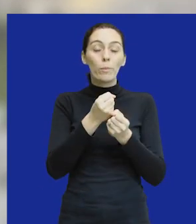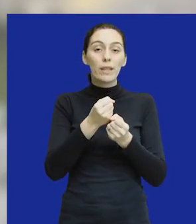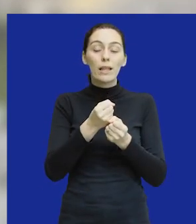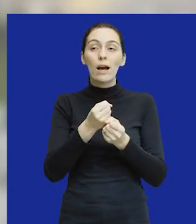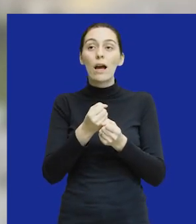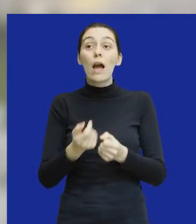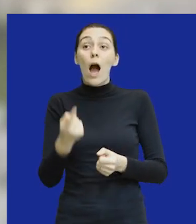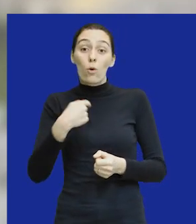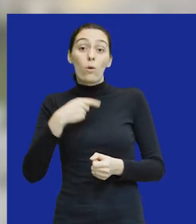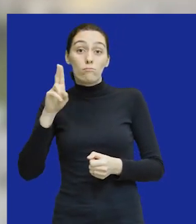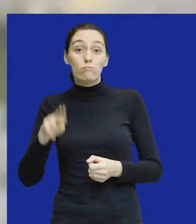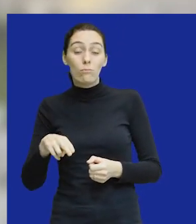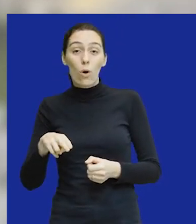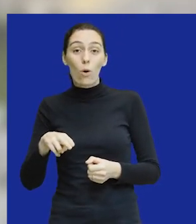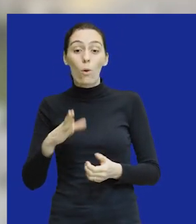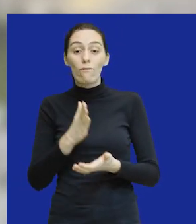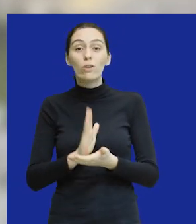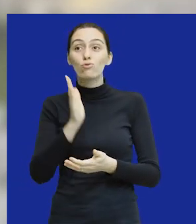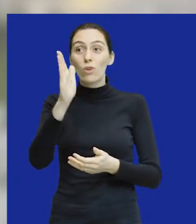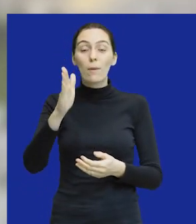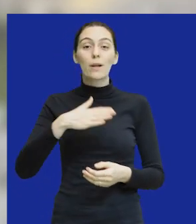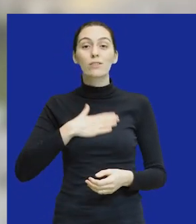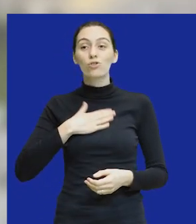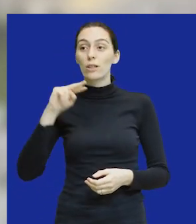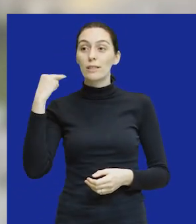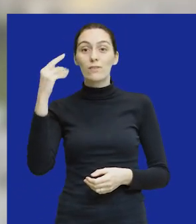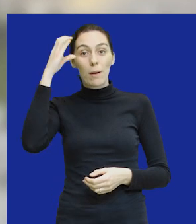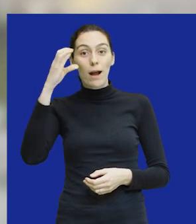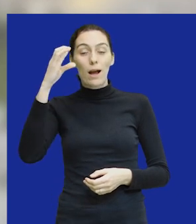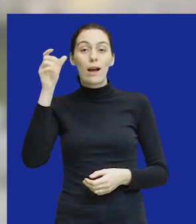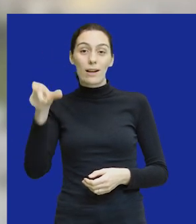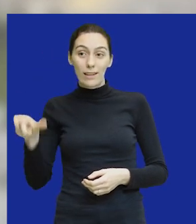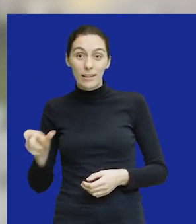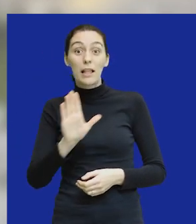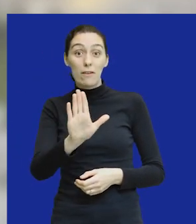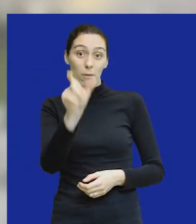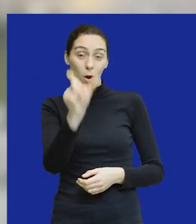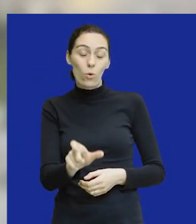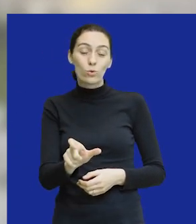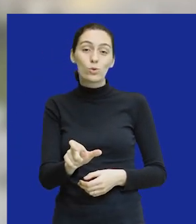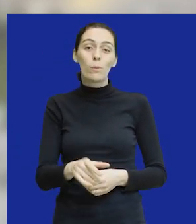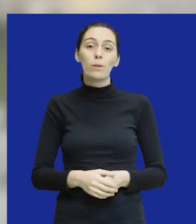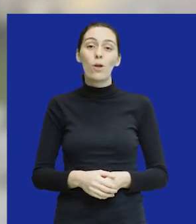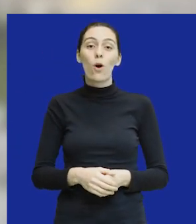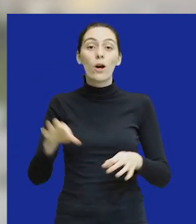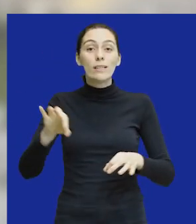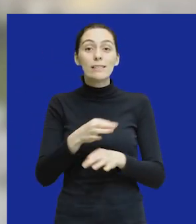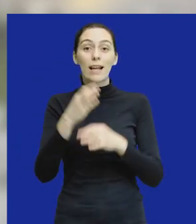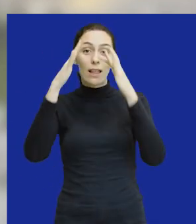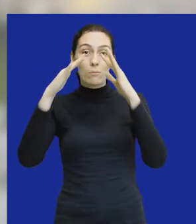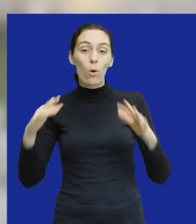Otkupitelja, i ako mogu već unaprijed zaželjeti svim našim gledateljima i vama isto